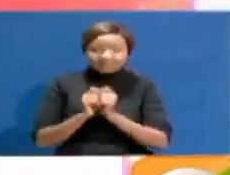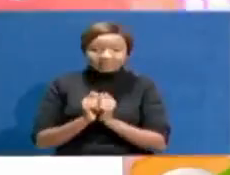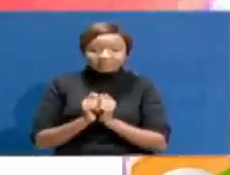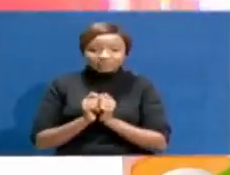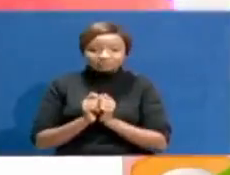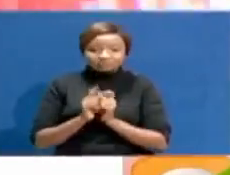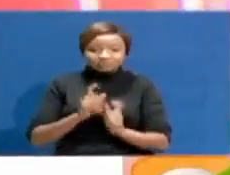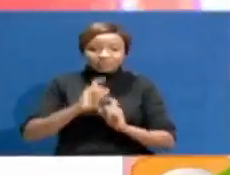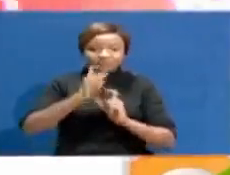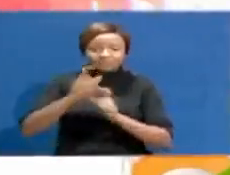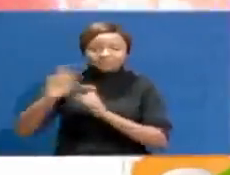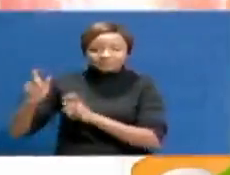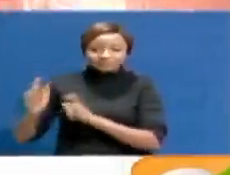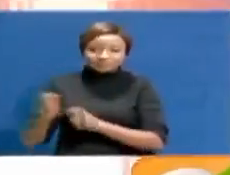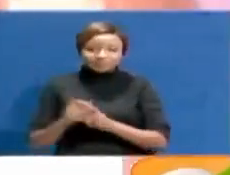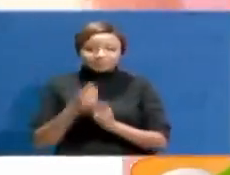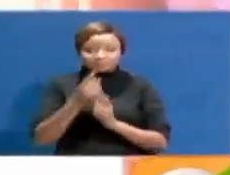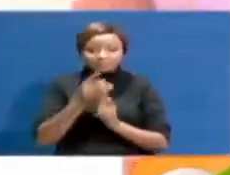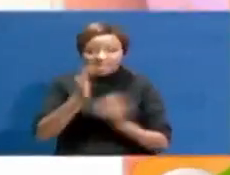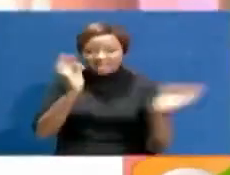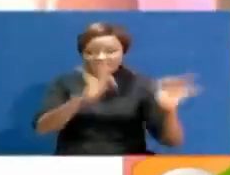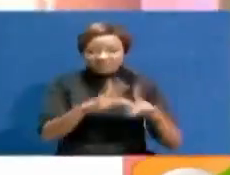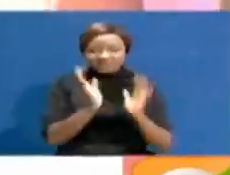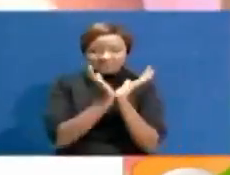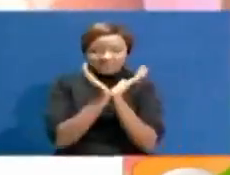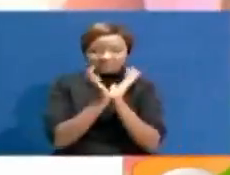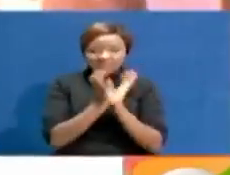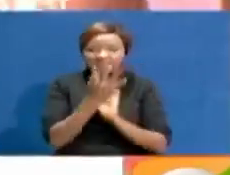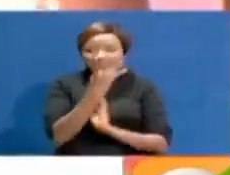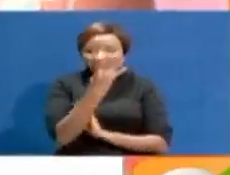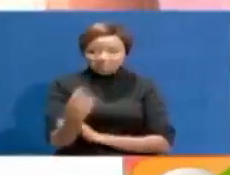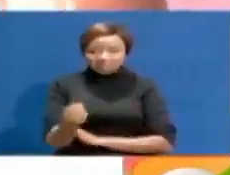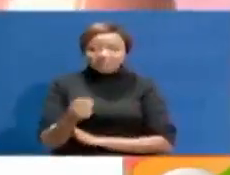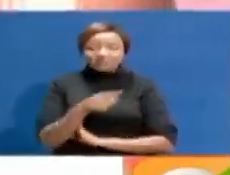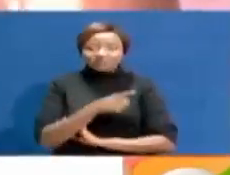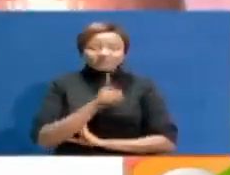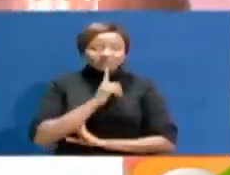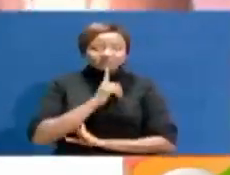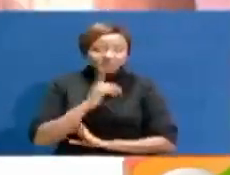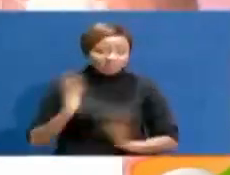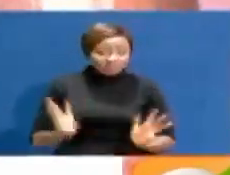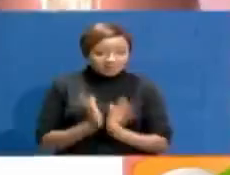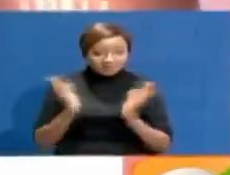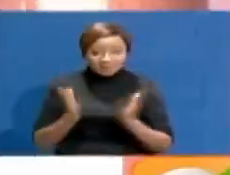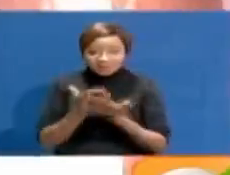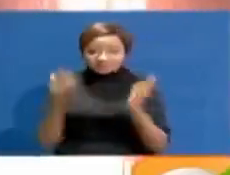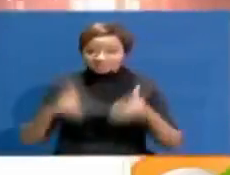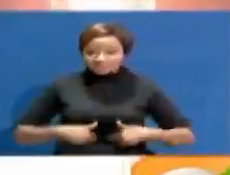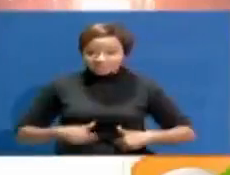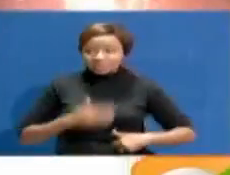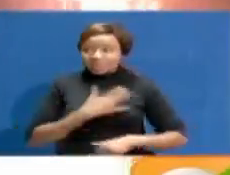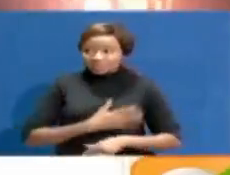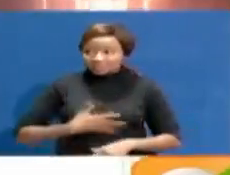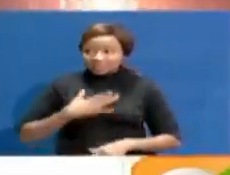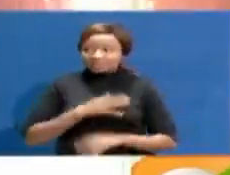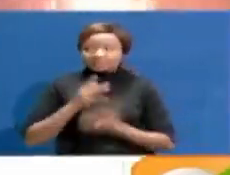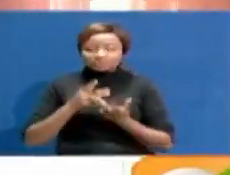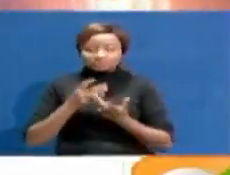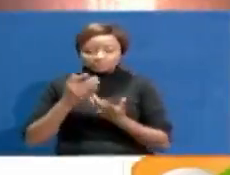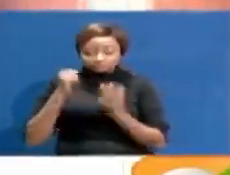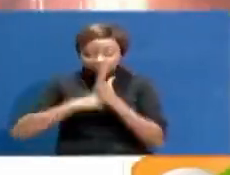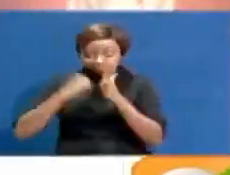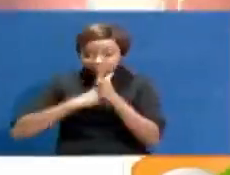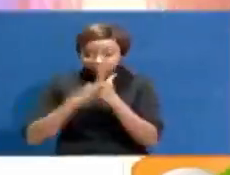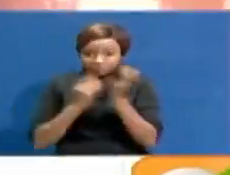katika shindano la MbeleNaBiz, Rais Uhuru Kenyatta aliwapa motisha vijana wanaojihusisha na ujasiriamali kuongeza mapato na